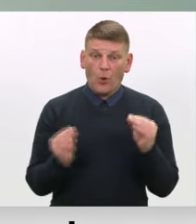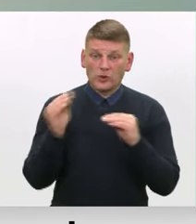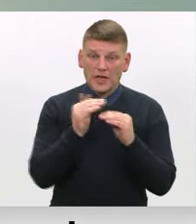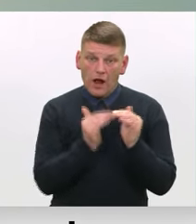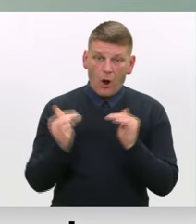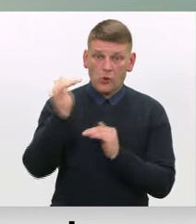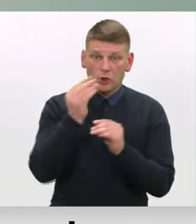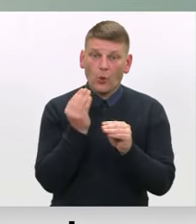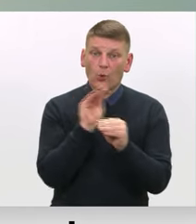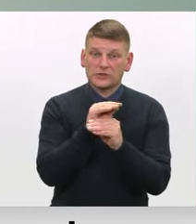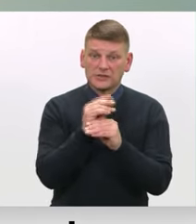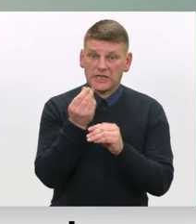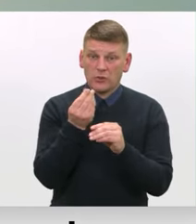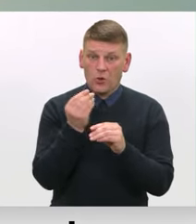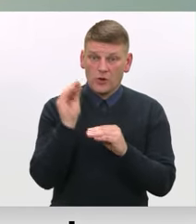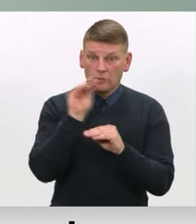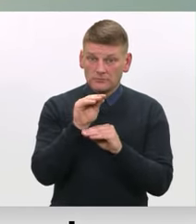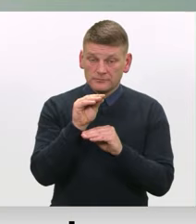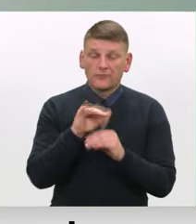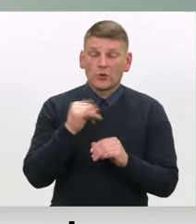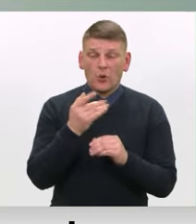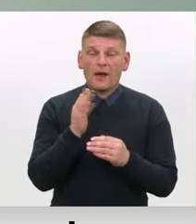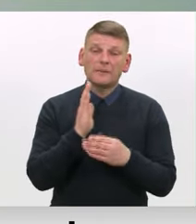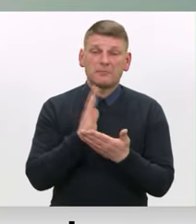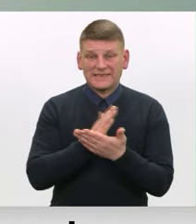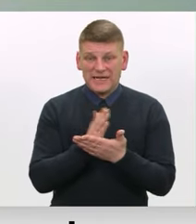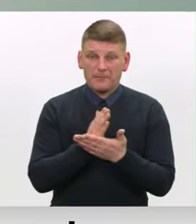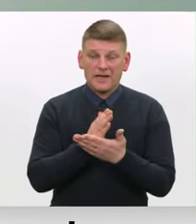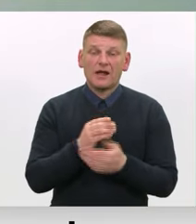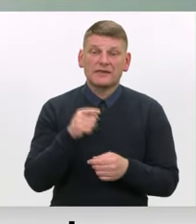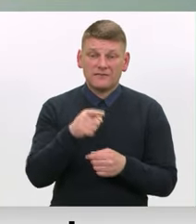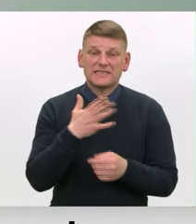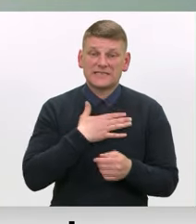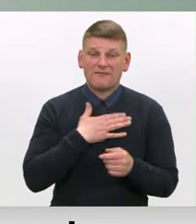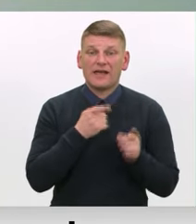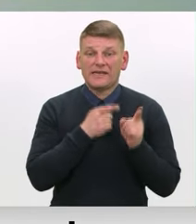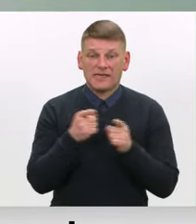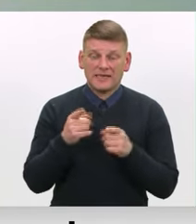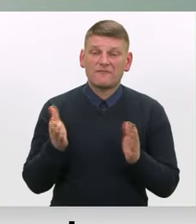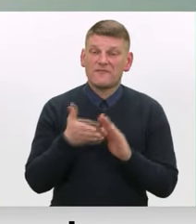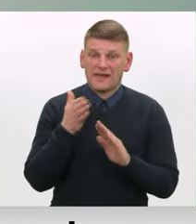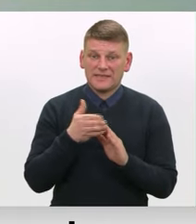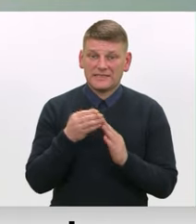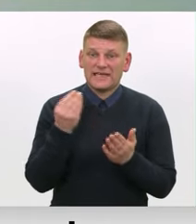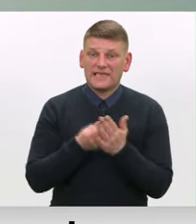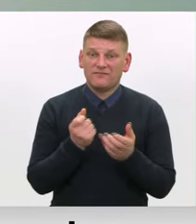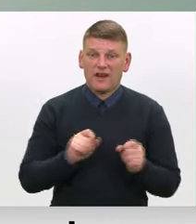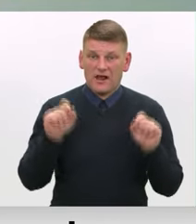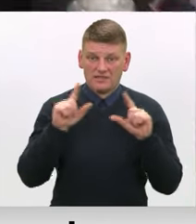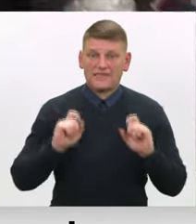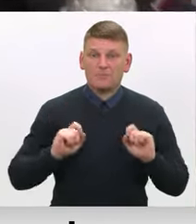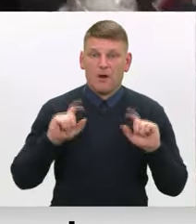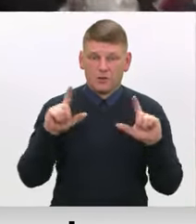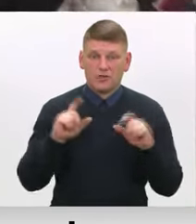augstāku uzcenojumu, jo arī pastarpināti tie savā ietekmē veicina inflācijas